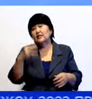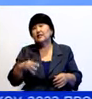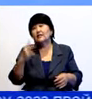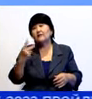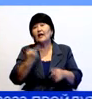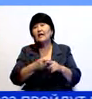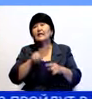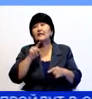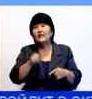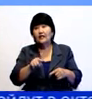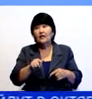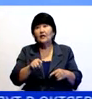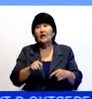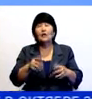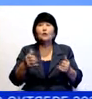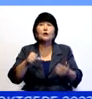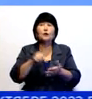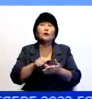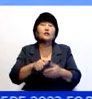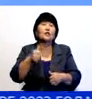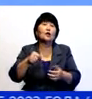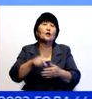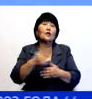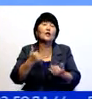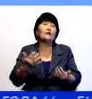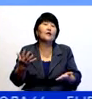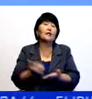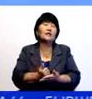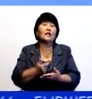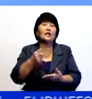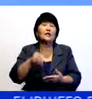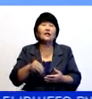5432 из них приняли участие в конкурсе. Гранты завоевали